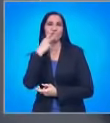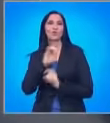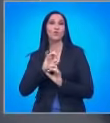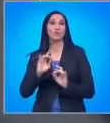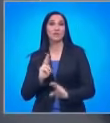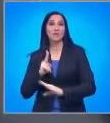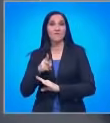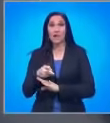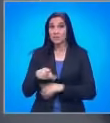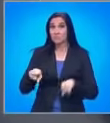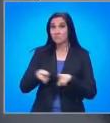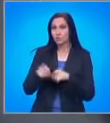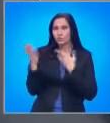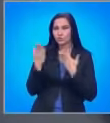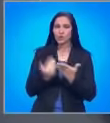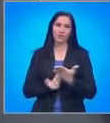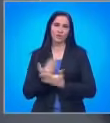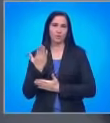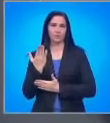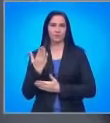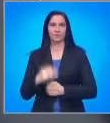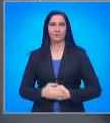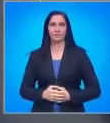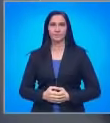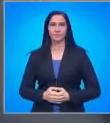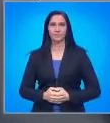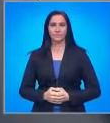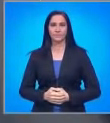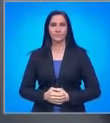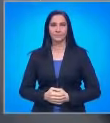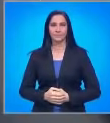са проникнали и в училище. Започваме.